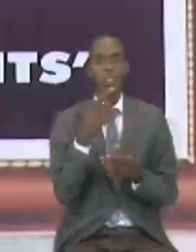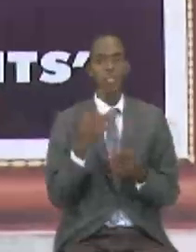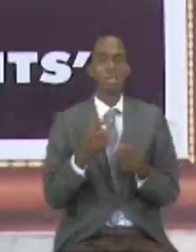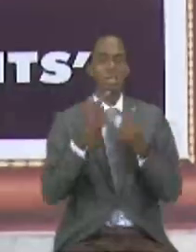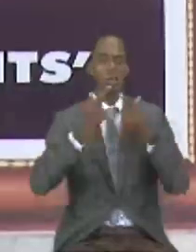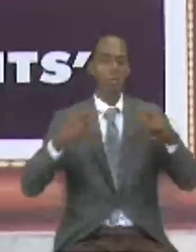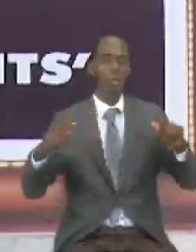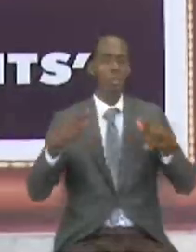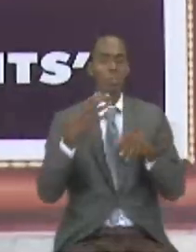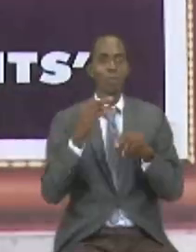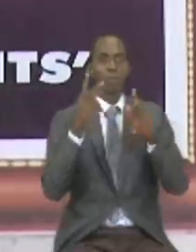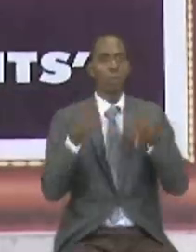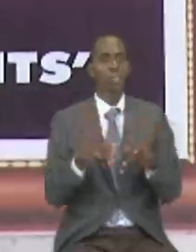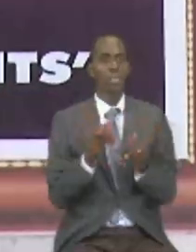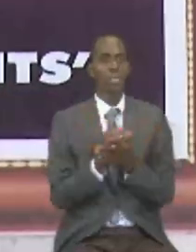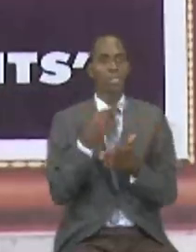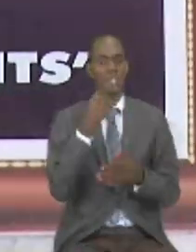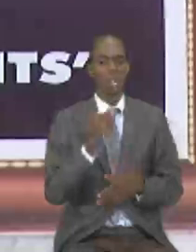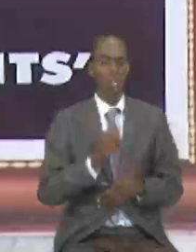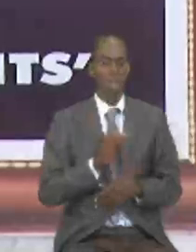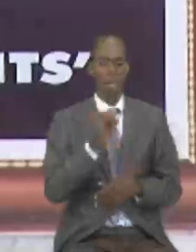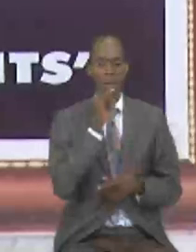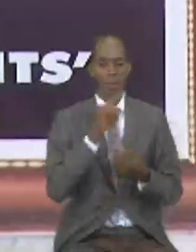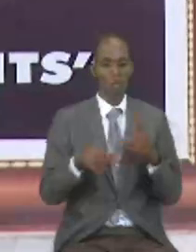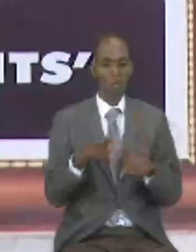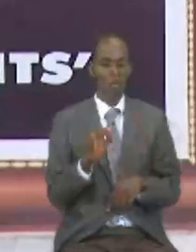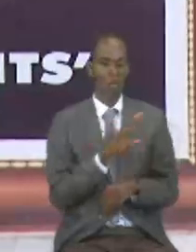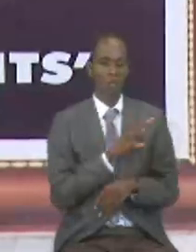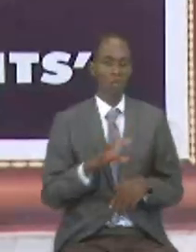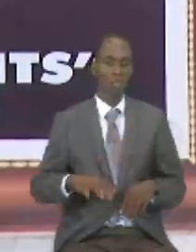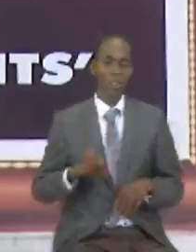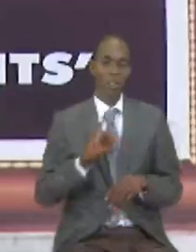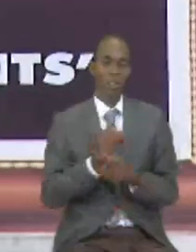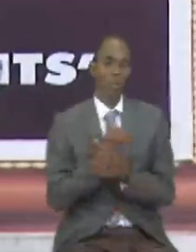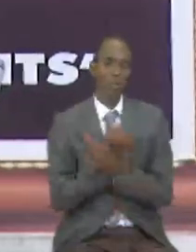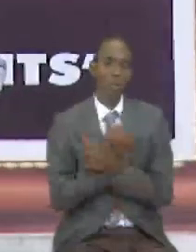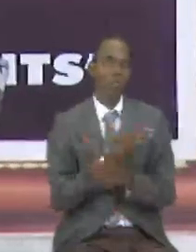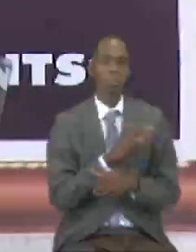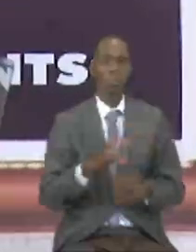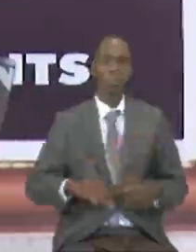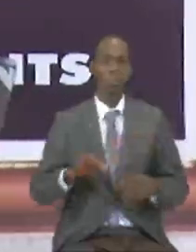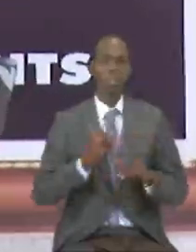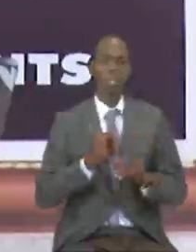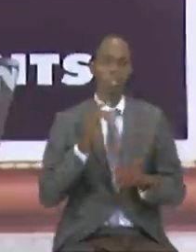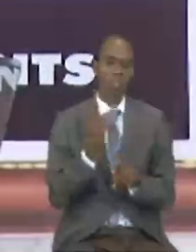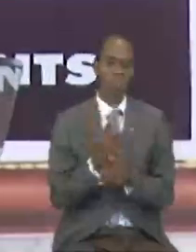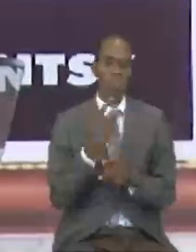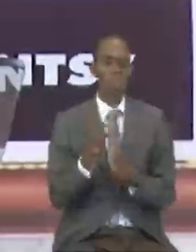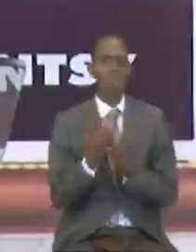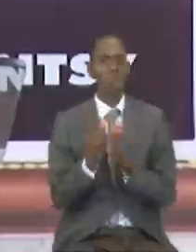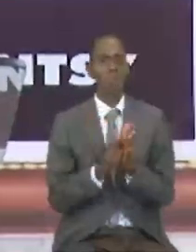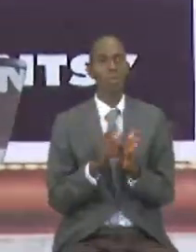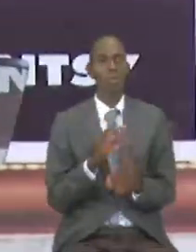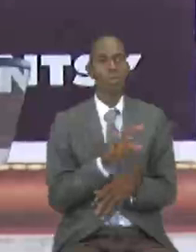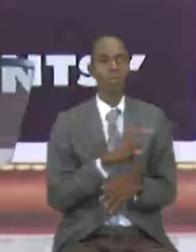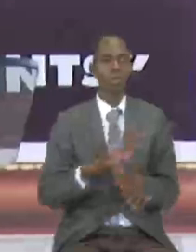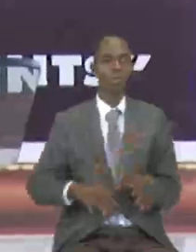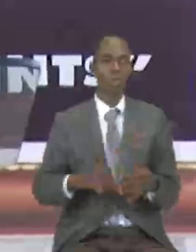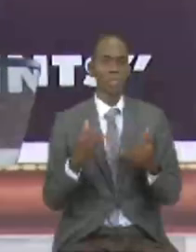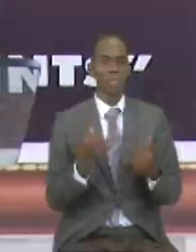d'une personne qui dit que je suis ami de Christ, j'aime Christ, je garde les commandements de Christ. Allons à